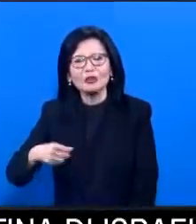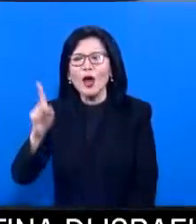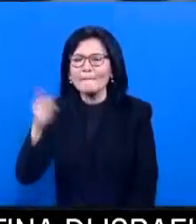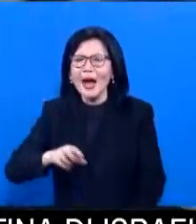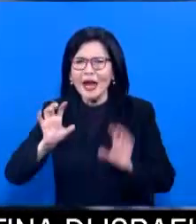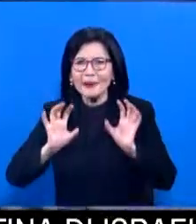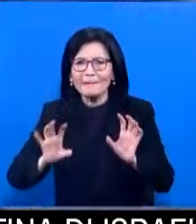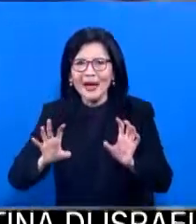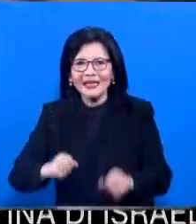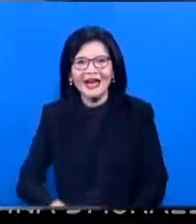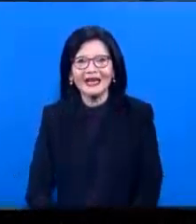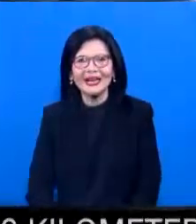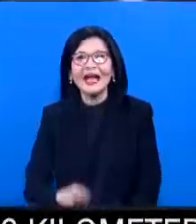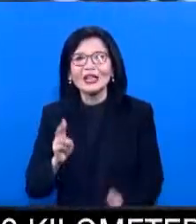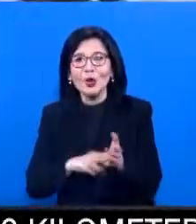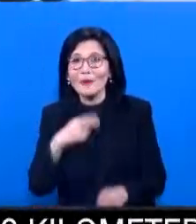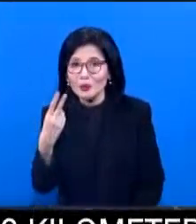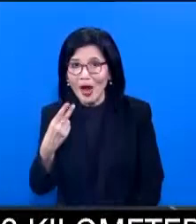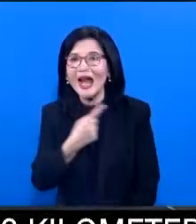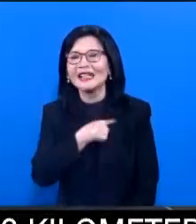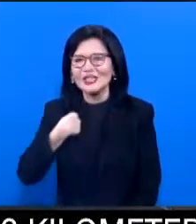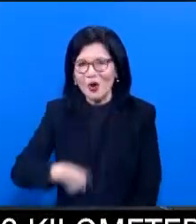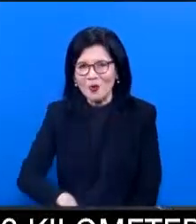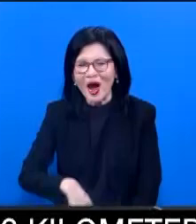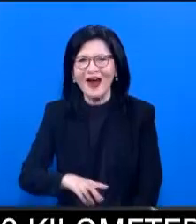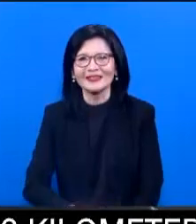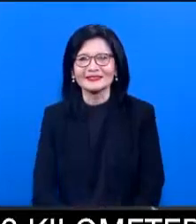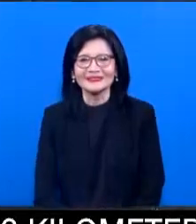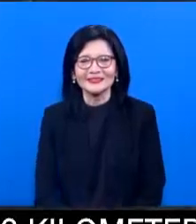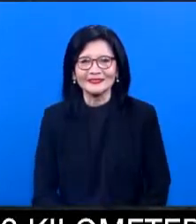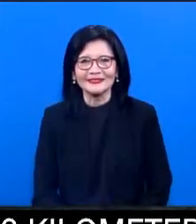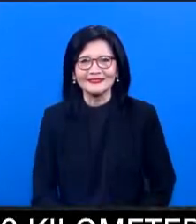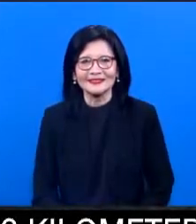setelah makanan Tionghoa. Reza Ramadan, Yudhistira Satria, Jakarta.